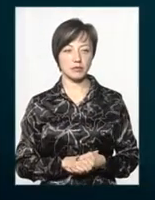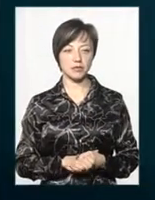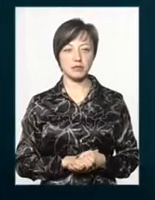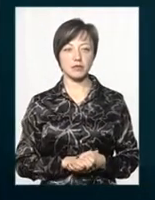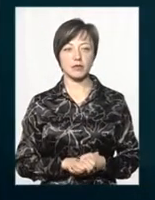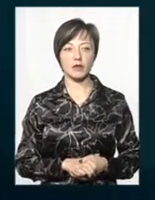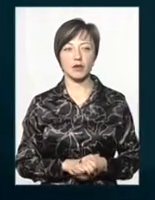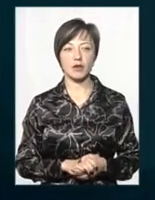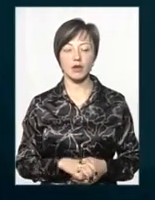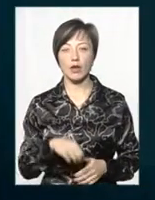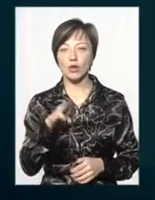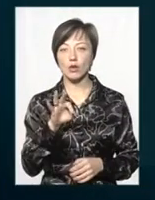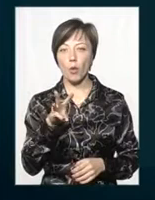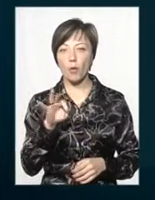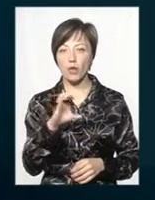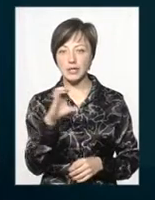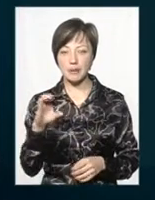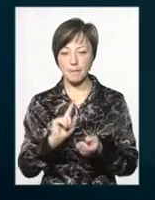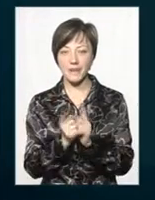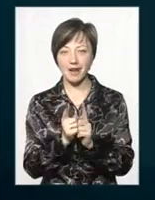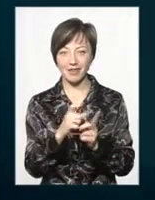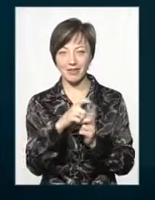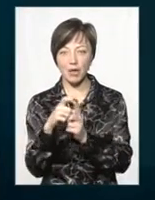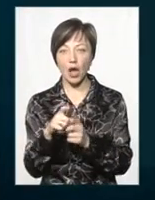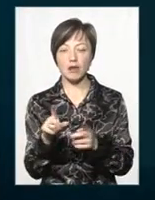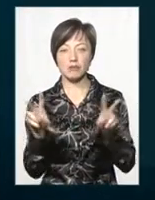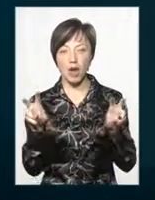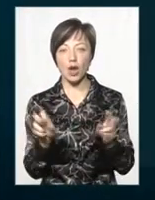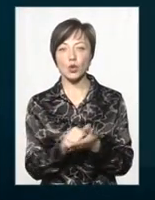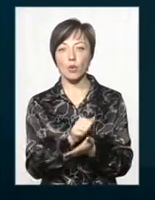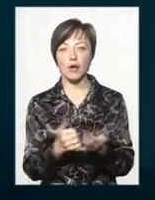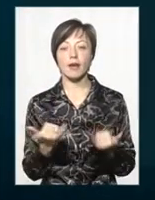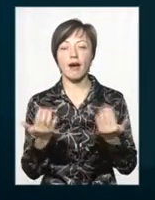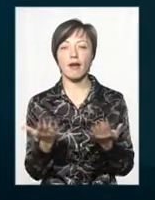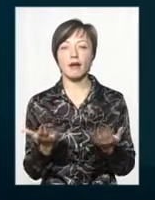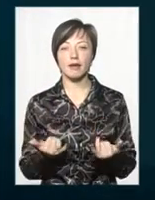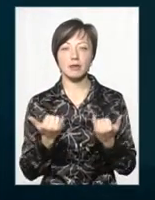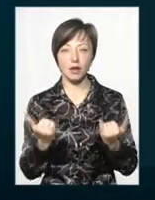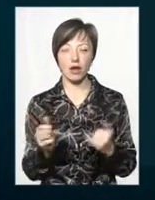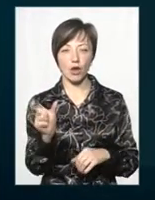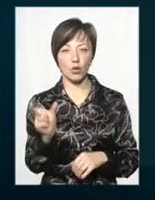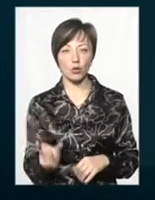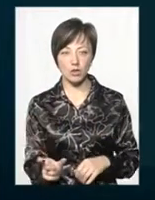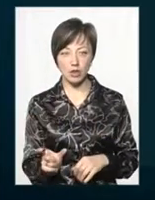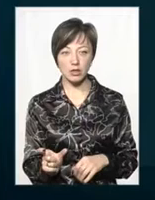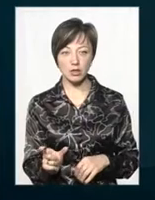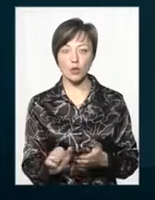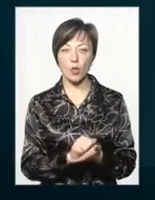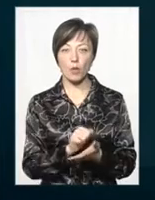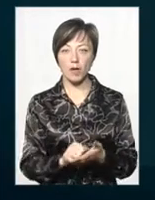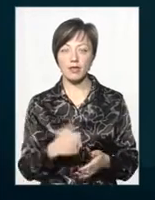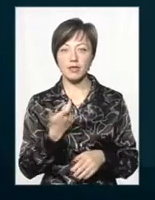Томос переходить, це документ. Ну от уявіть, який для людини Томос або